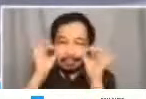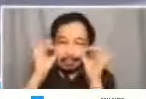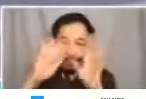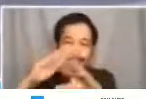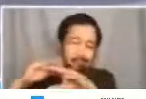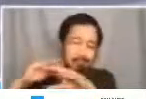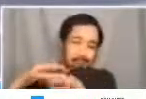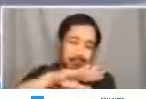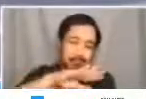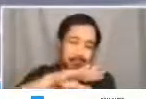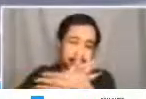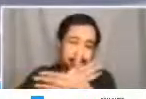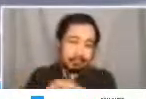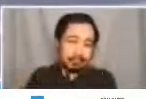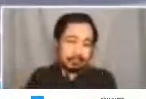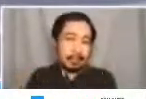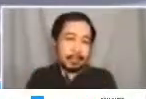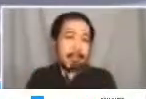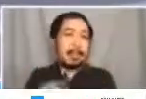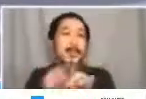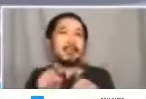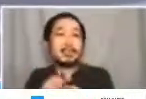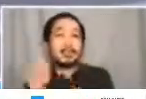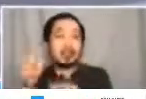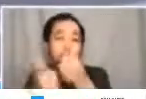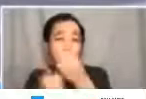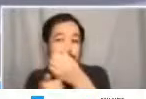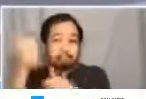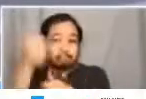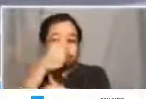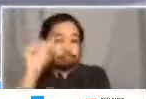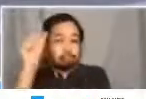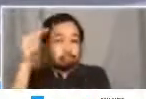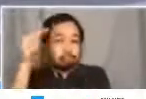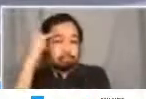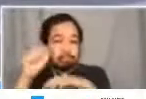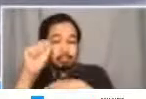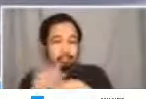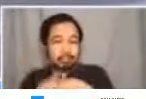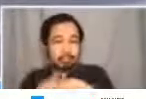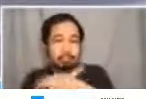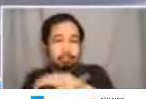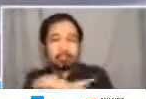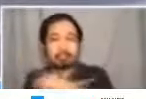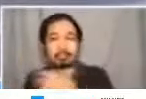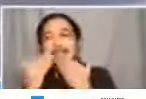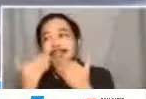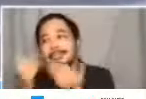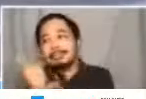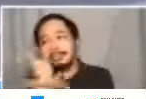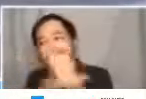nagtutungo dito sa Central Business District, bagay na naobserbahan pa rin sa kasalukuyan.